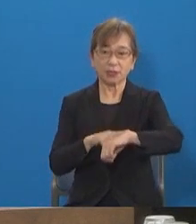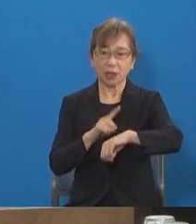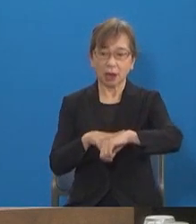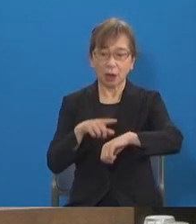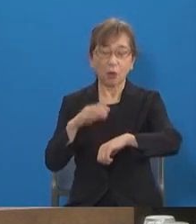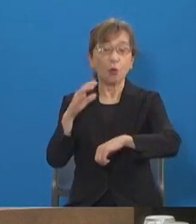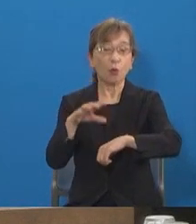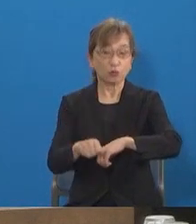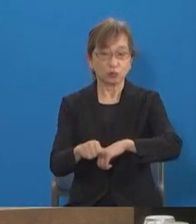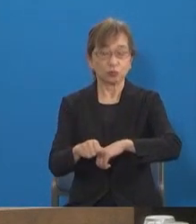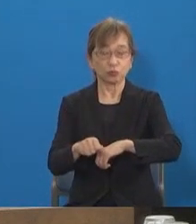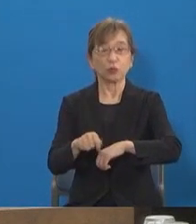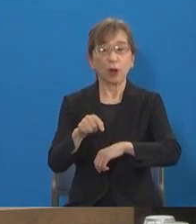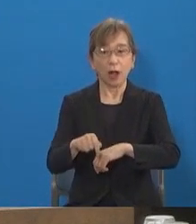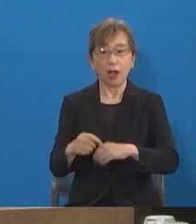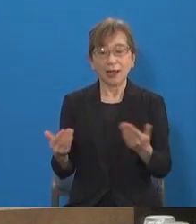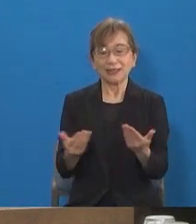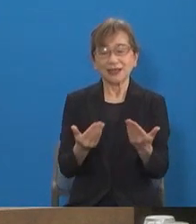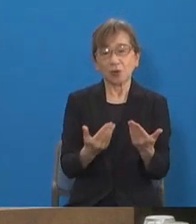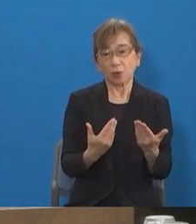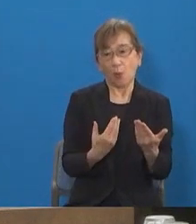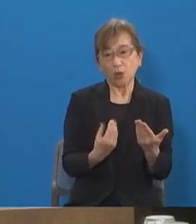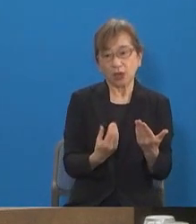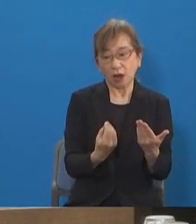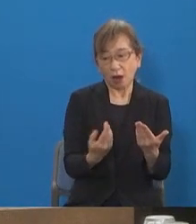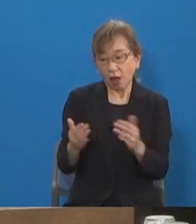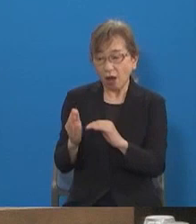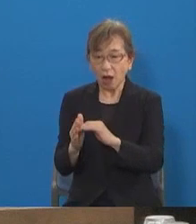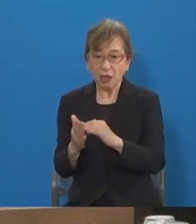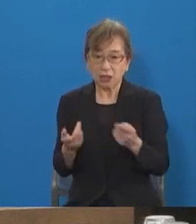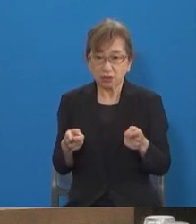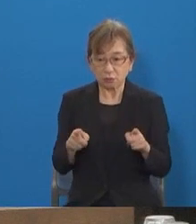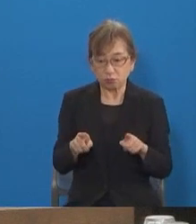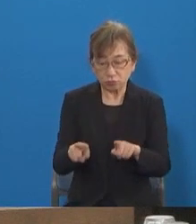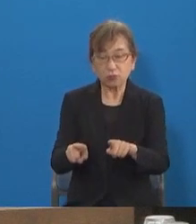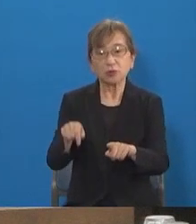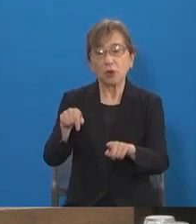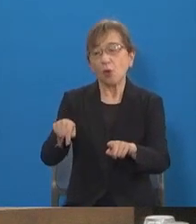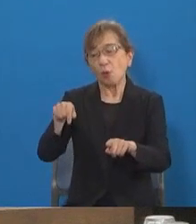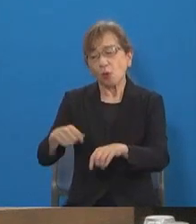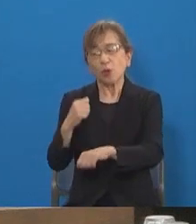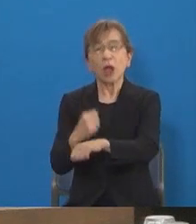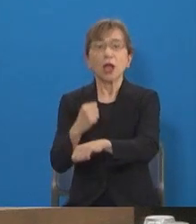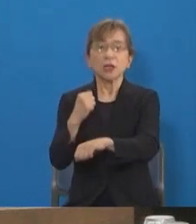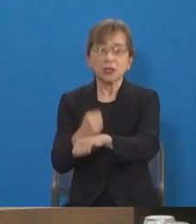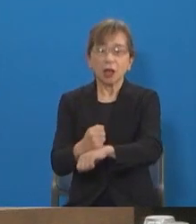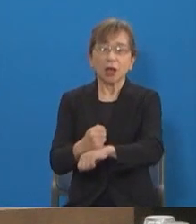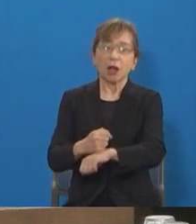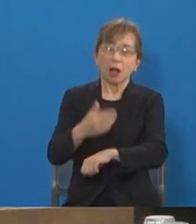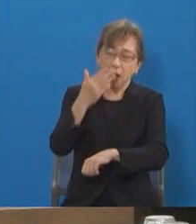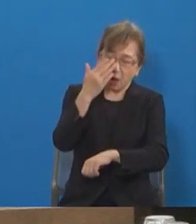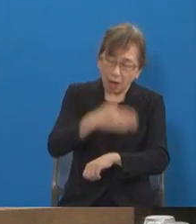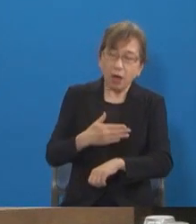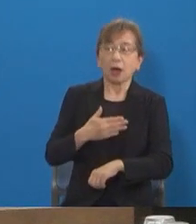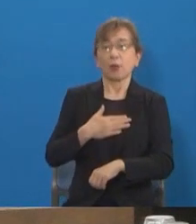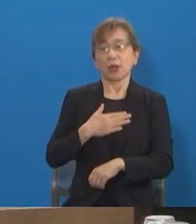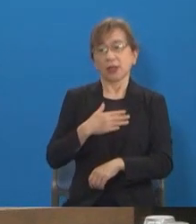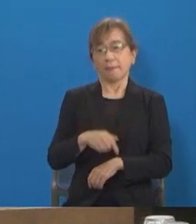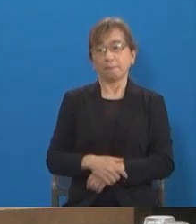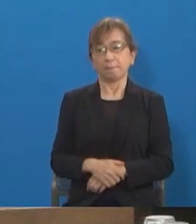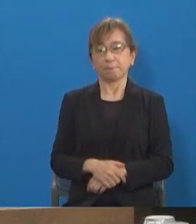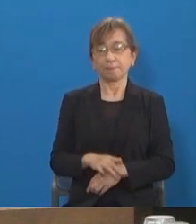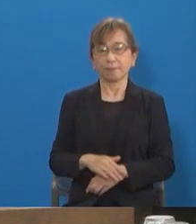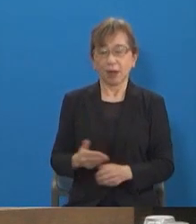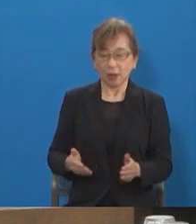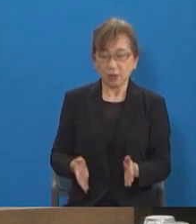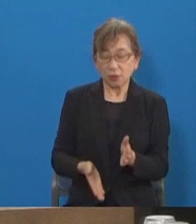保することなど、仕事をしながら家事をすることへの大変さを身をもって痛感いたしました。育